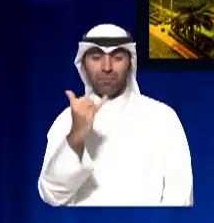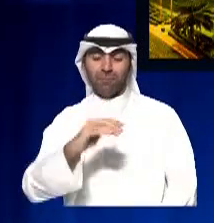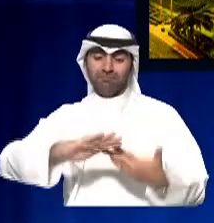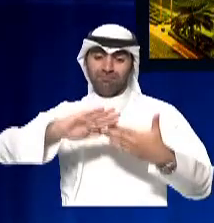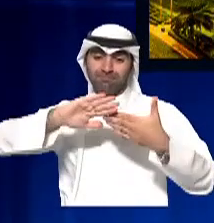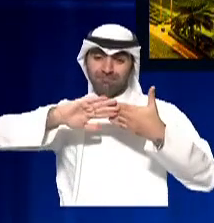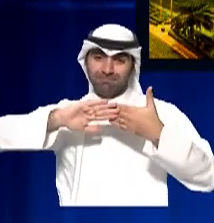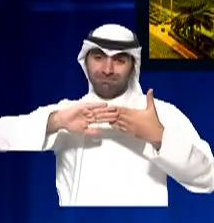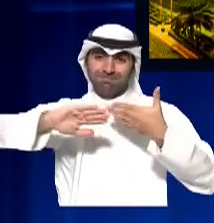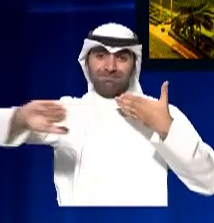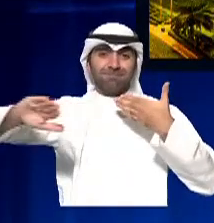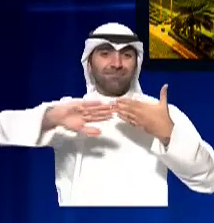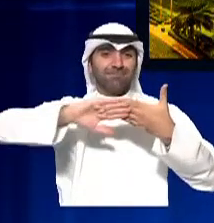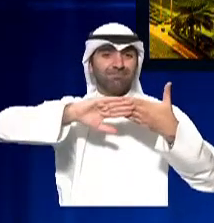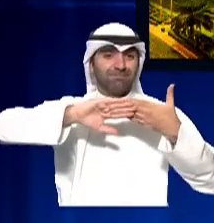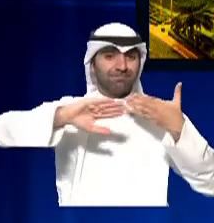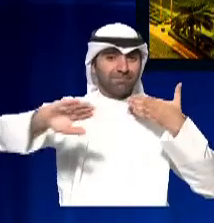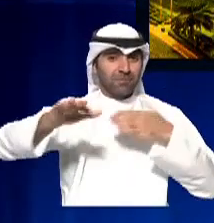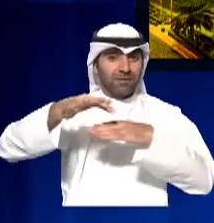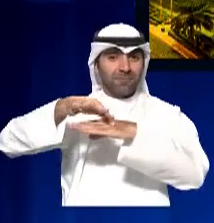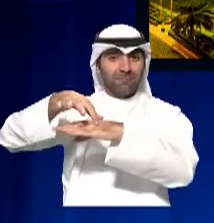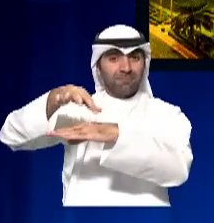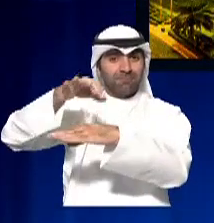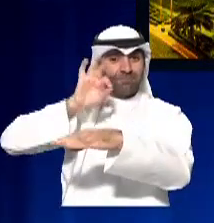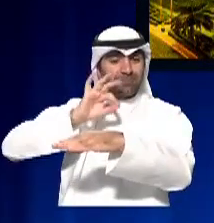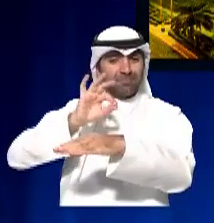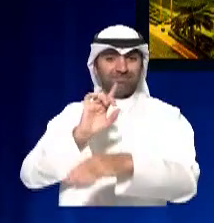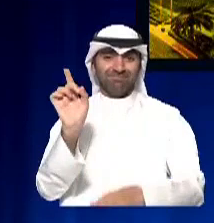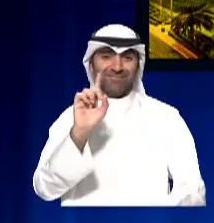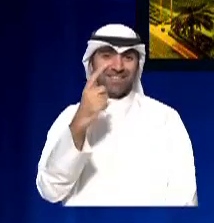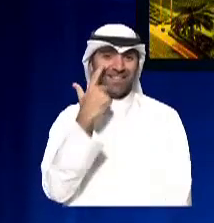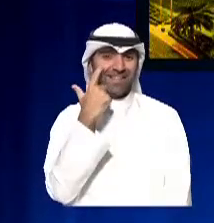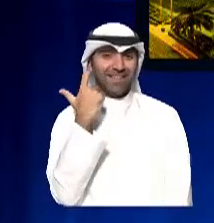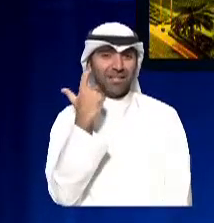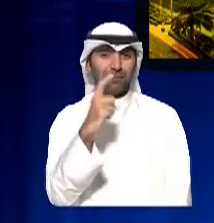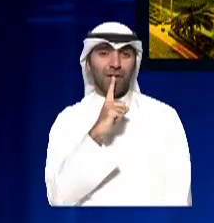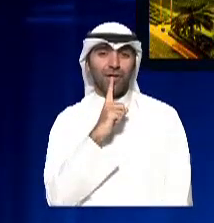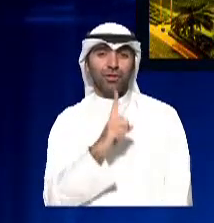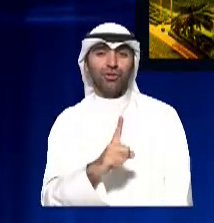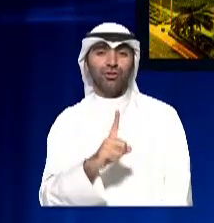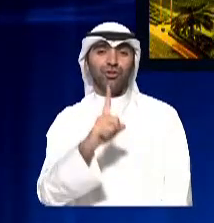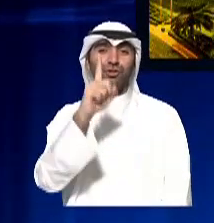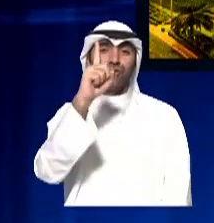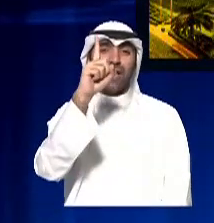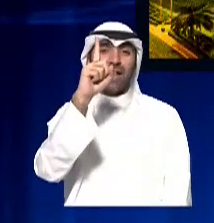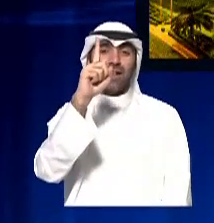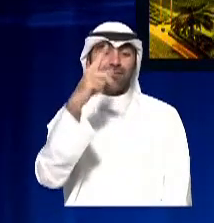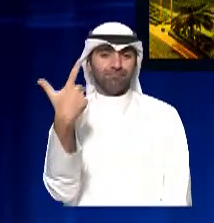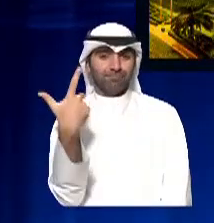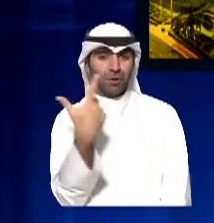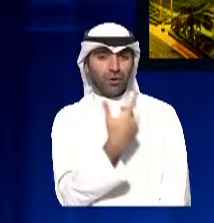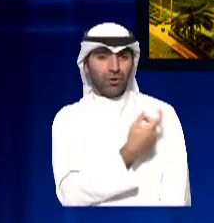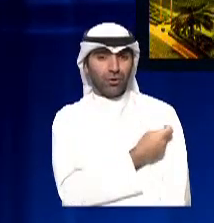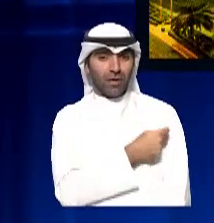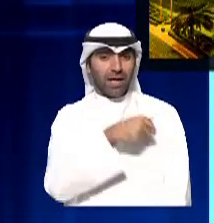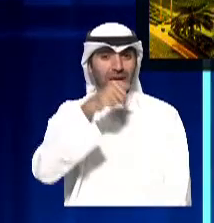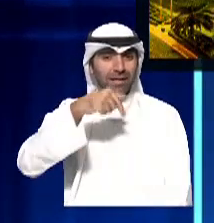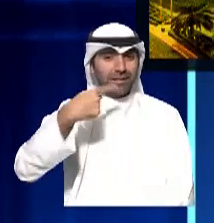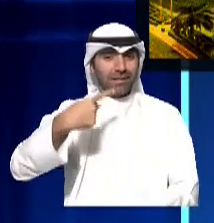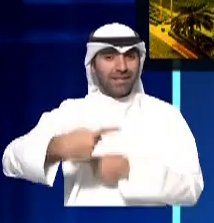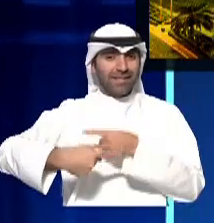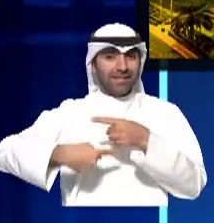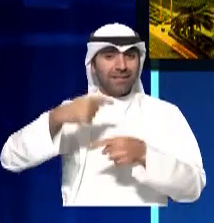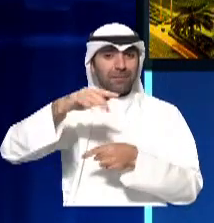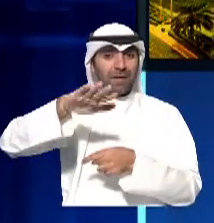الإلكترونية، وإن شاء الله أحب أني أطمن الجميع اللقاح سيتوفر ومتوفر بكميات وإن شاء الله